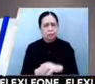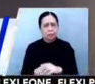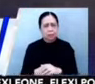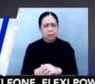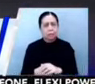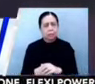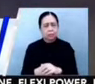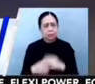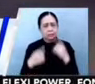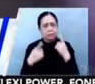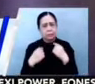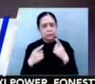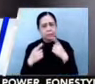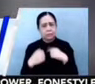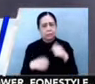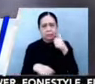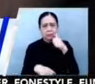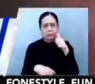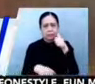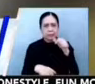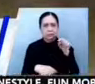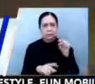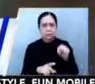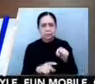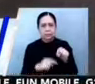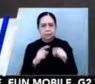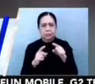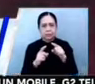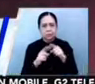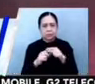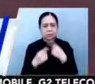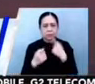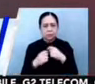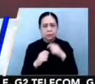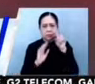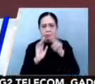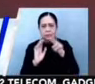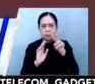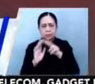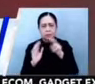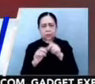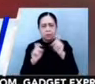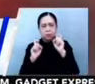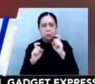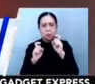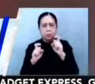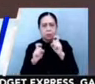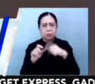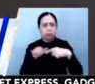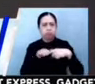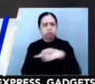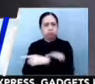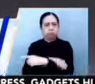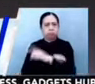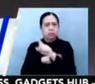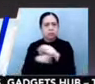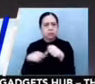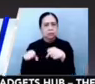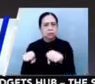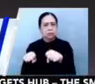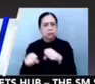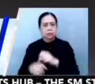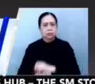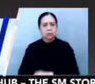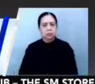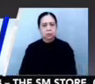Mangiyak-ngiyak ang babaeng ito nang kinukuhanan ng video ang mabilis na pagtakas ng tricycle na ito. Ayon